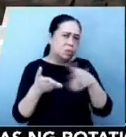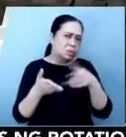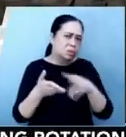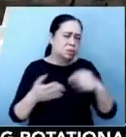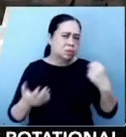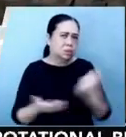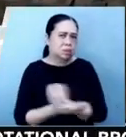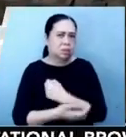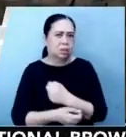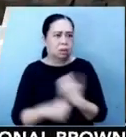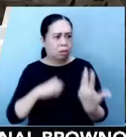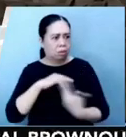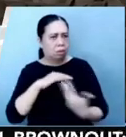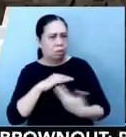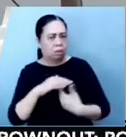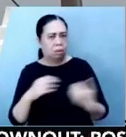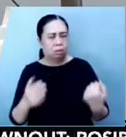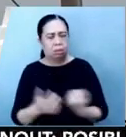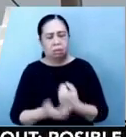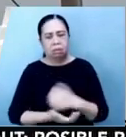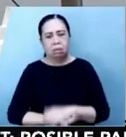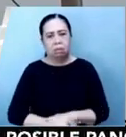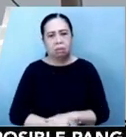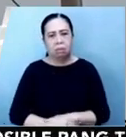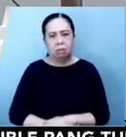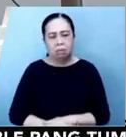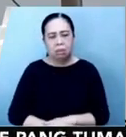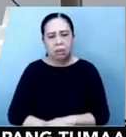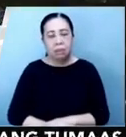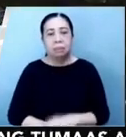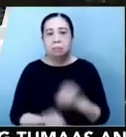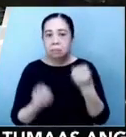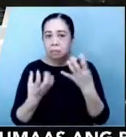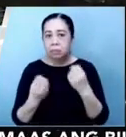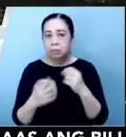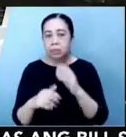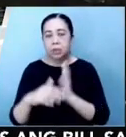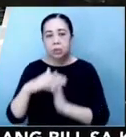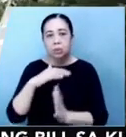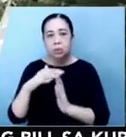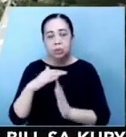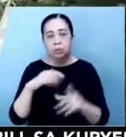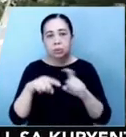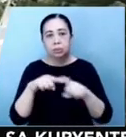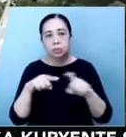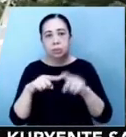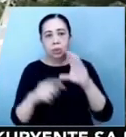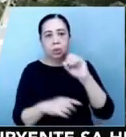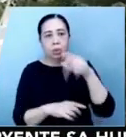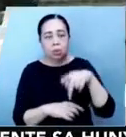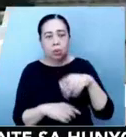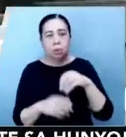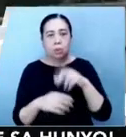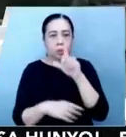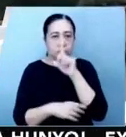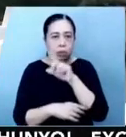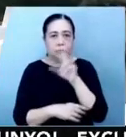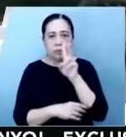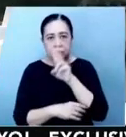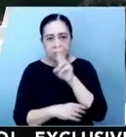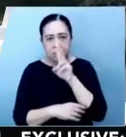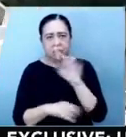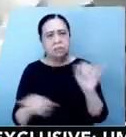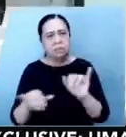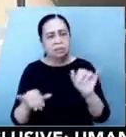Mabilang pa ako ng 5 tray. Marami rin sa mga customer ng mga electric cooperative sa Luzon at Visayas ang nawalan ng